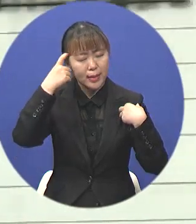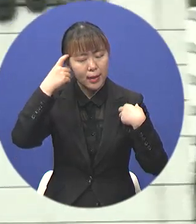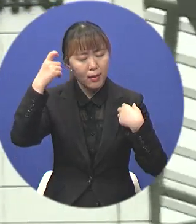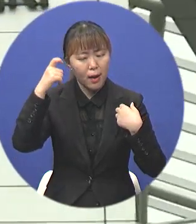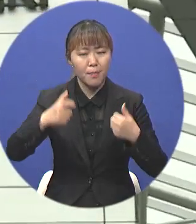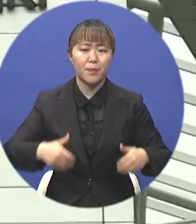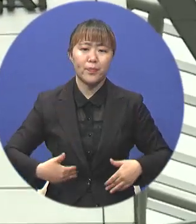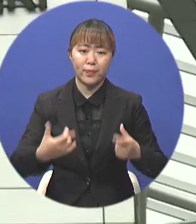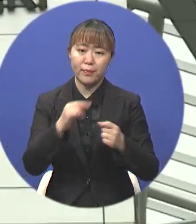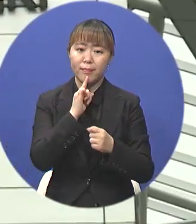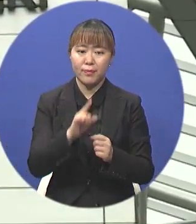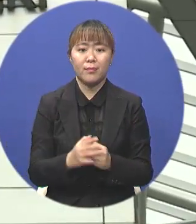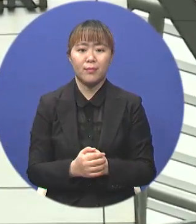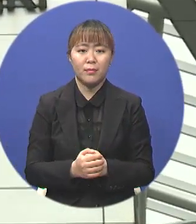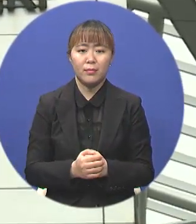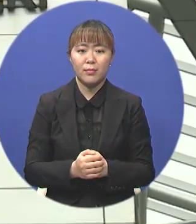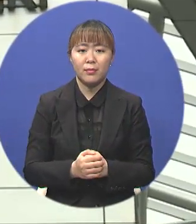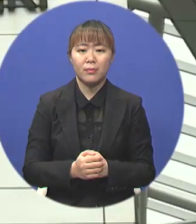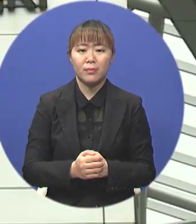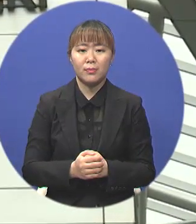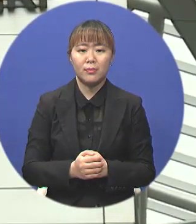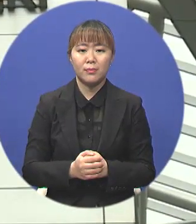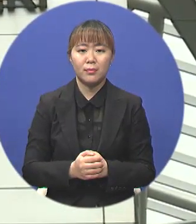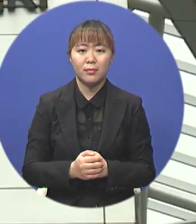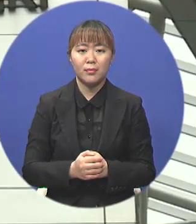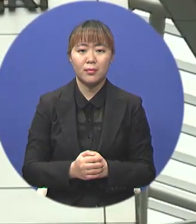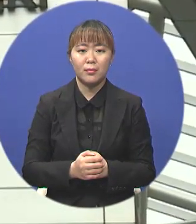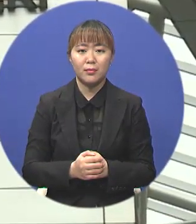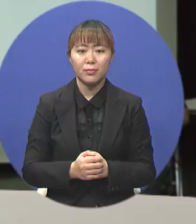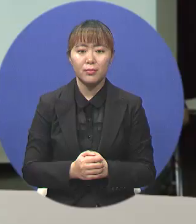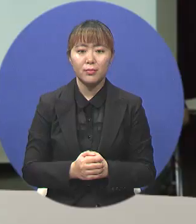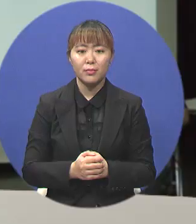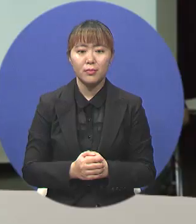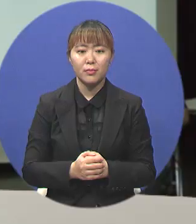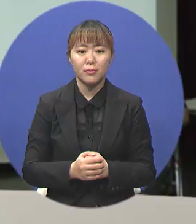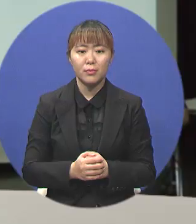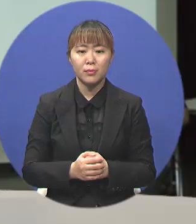있습니다. 복지TV 뉴스 하세인입니다.